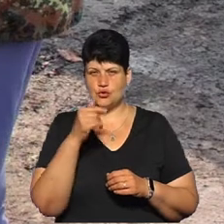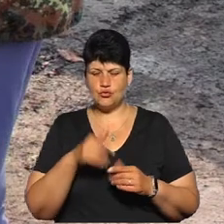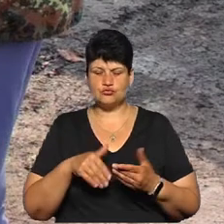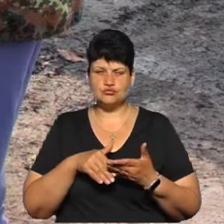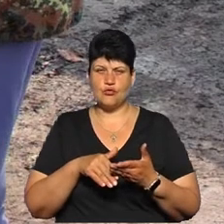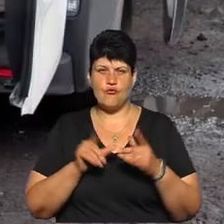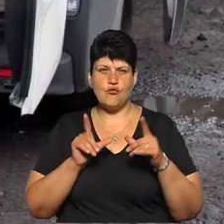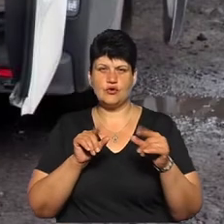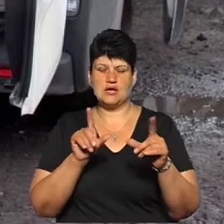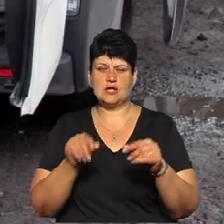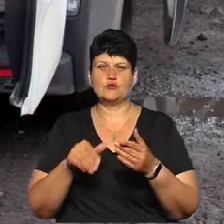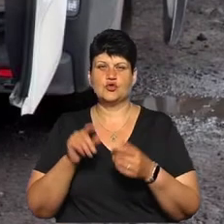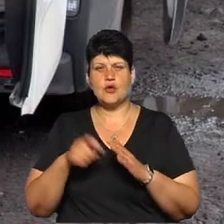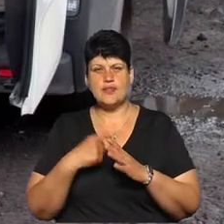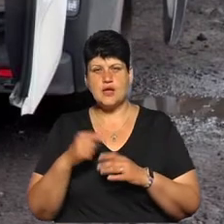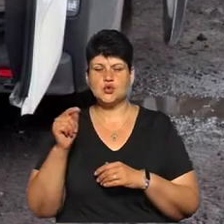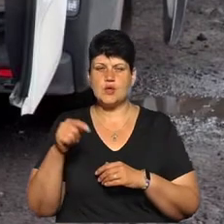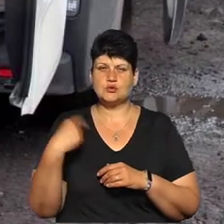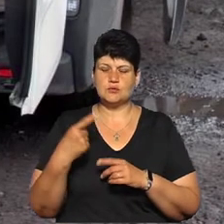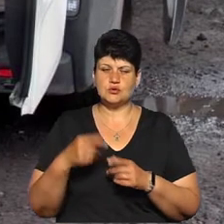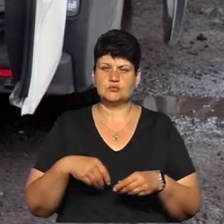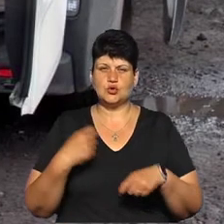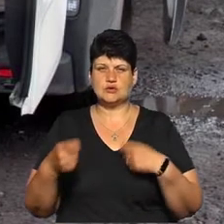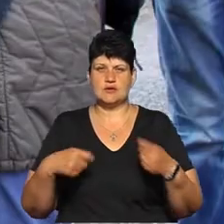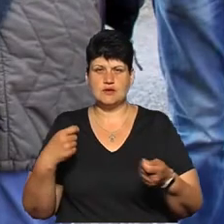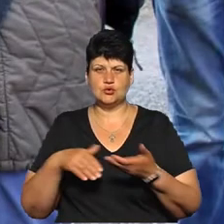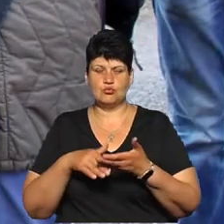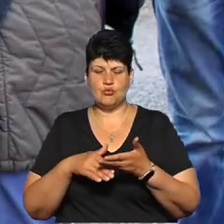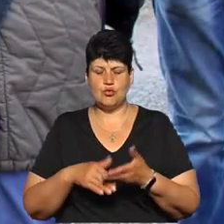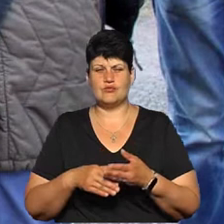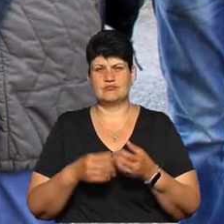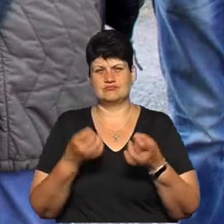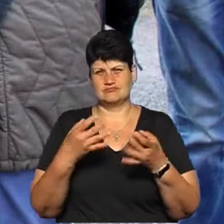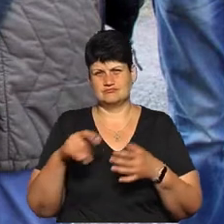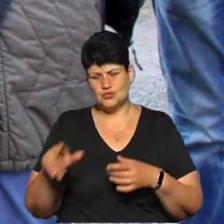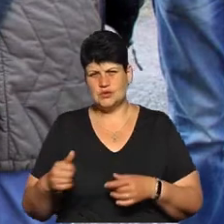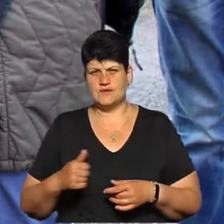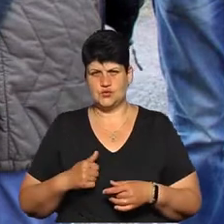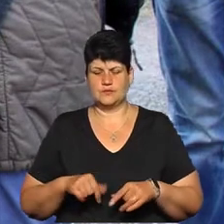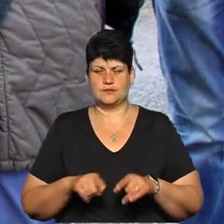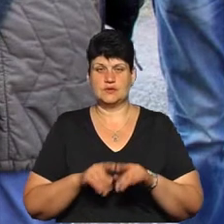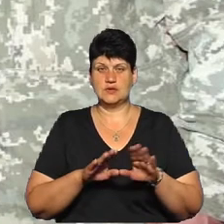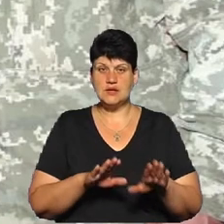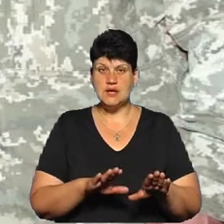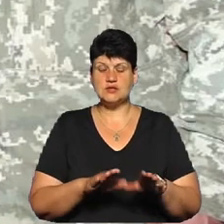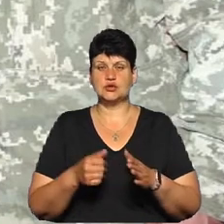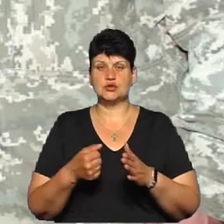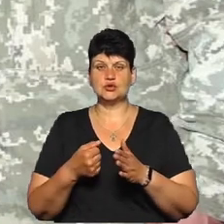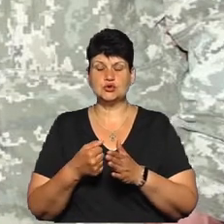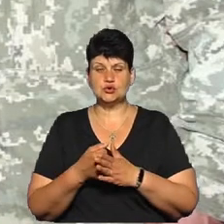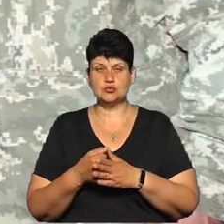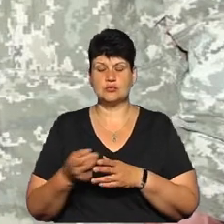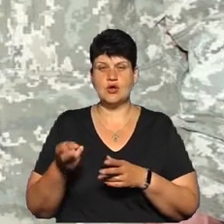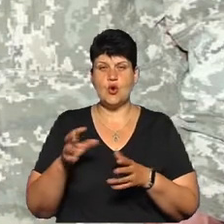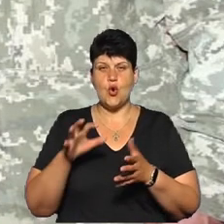Донецьку та Луганську області, щоб розвозити допомогу цивільним і військовим. Жінка каже, вторгнення російських військ на територію України та